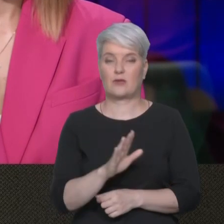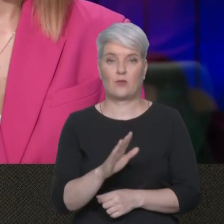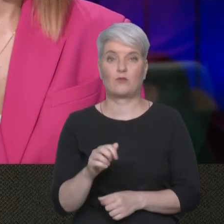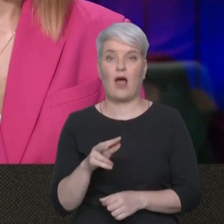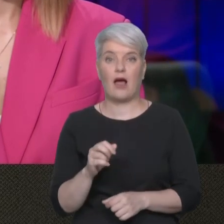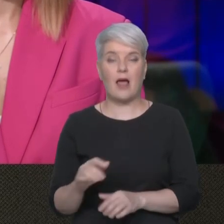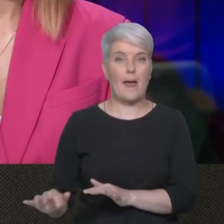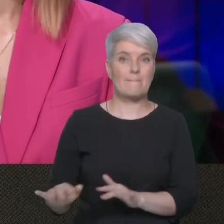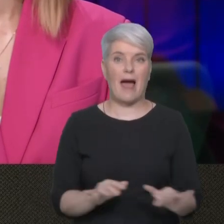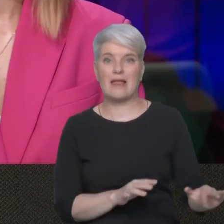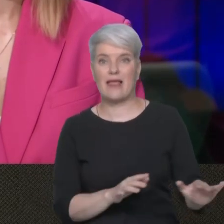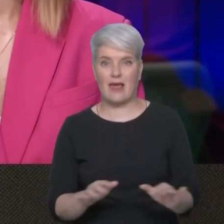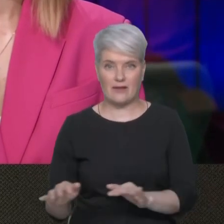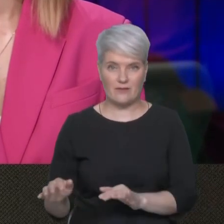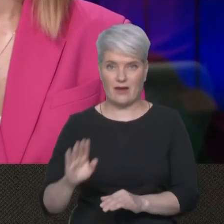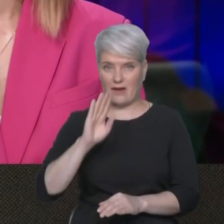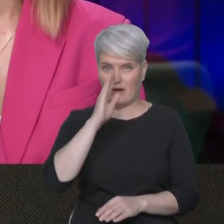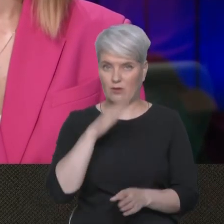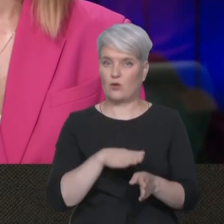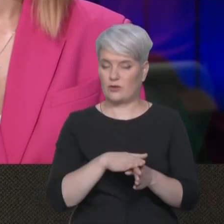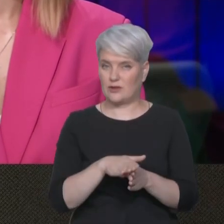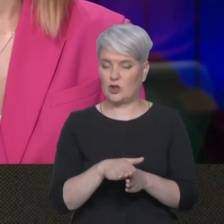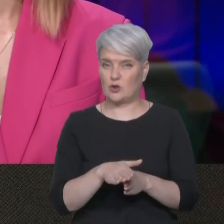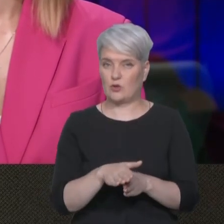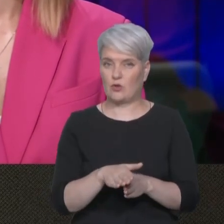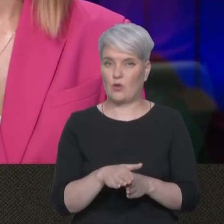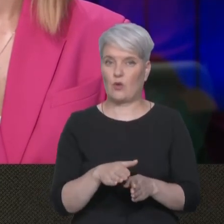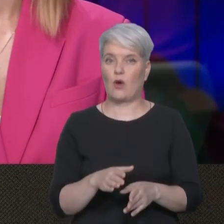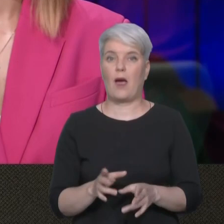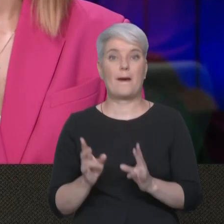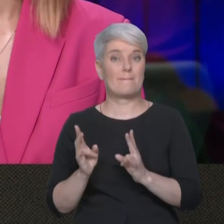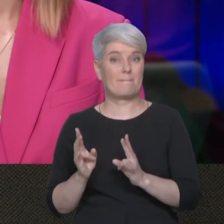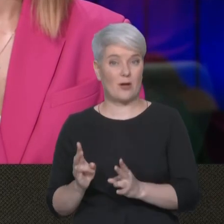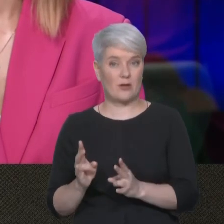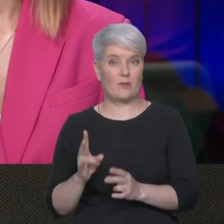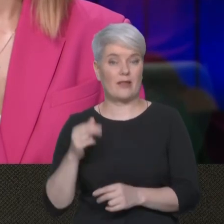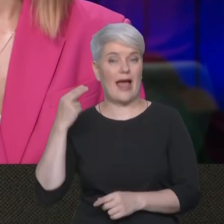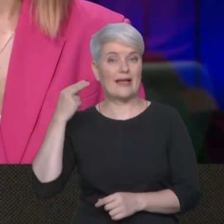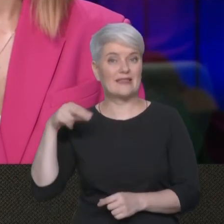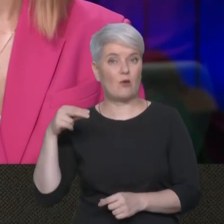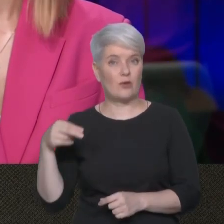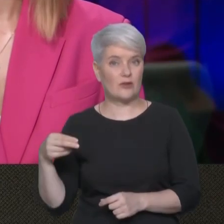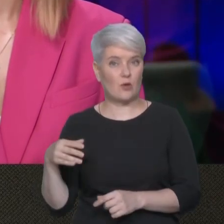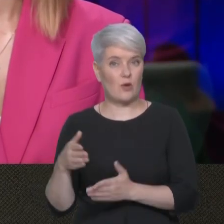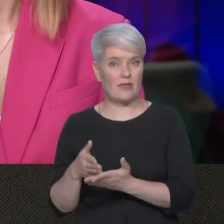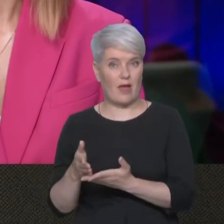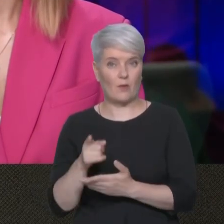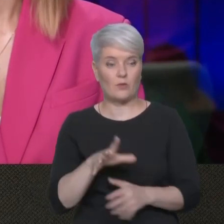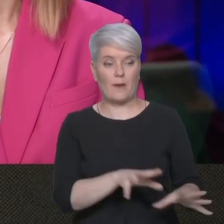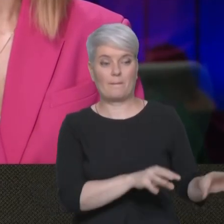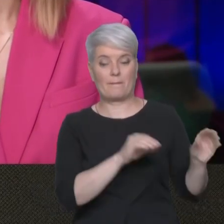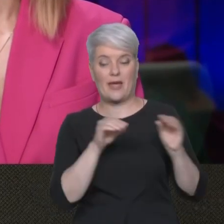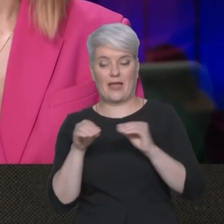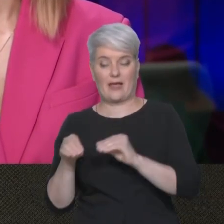своїми силами здійснює. Вочевидь, потерпаючи на Запорізькому напрямку, перекидає туди нові сили,